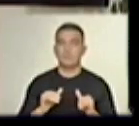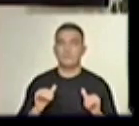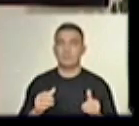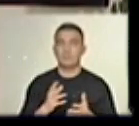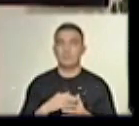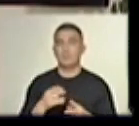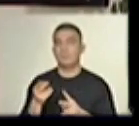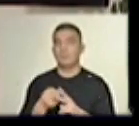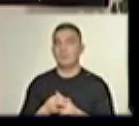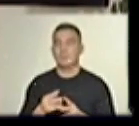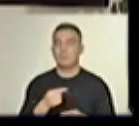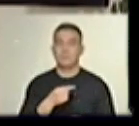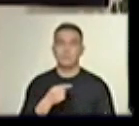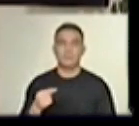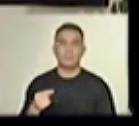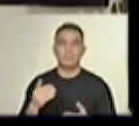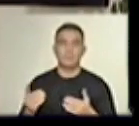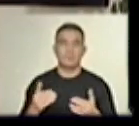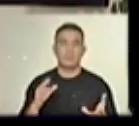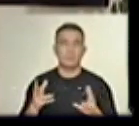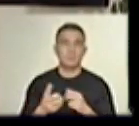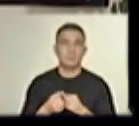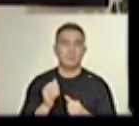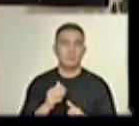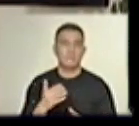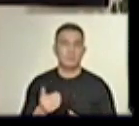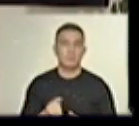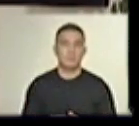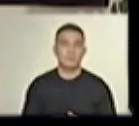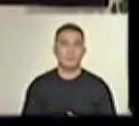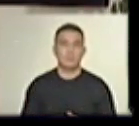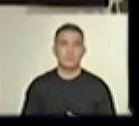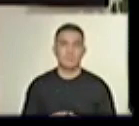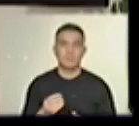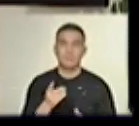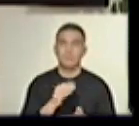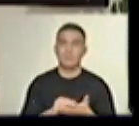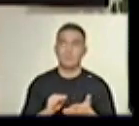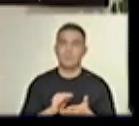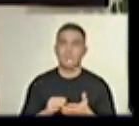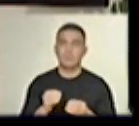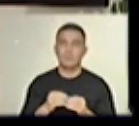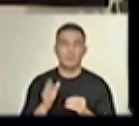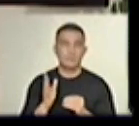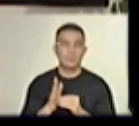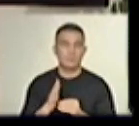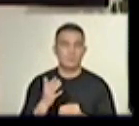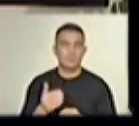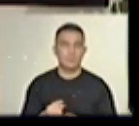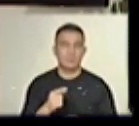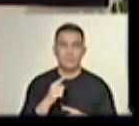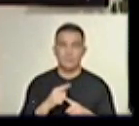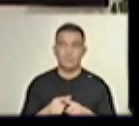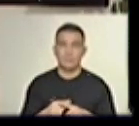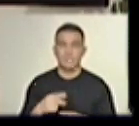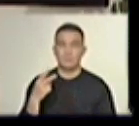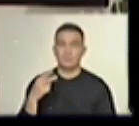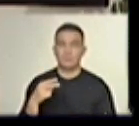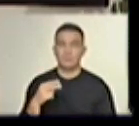keyin qo'shish, ayrish amalini bajaramiz. Buning uchun yana yozib olamiz. 15 qo'shuv